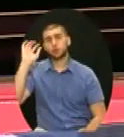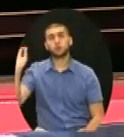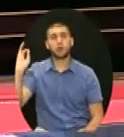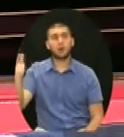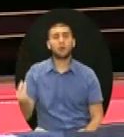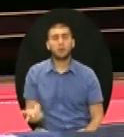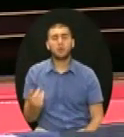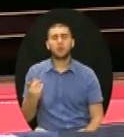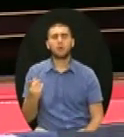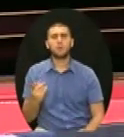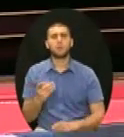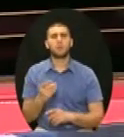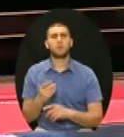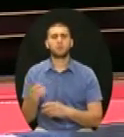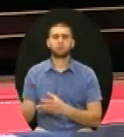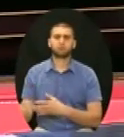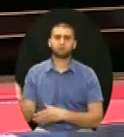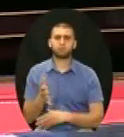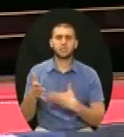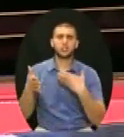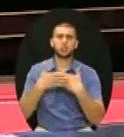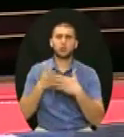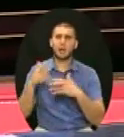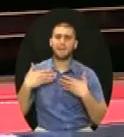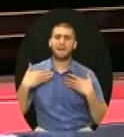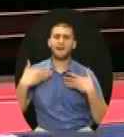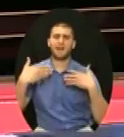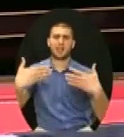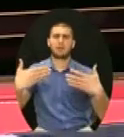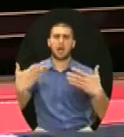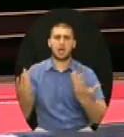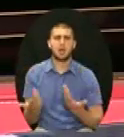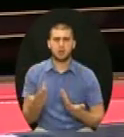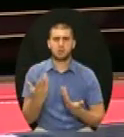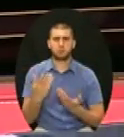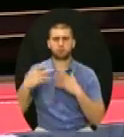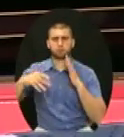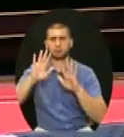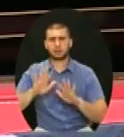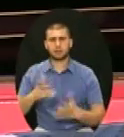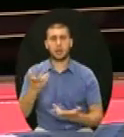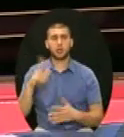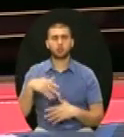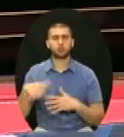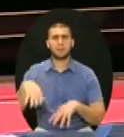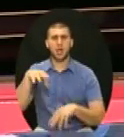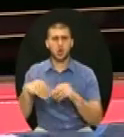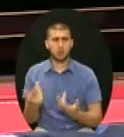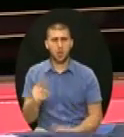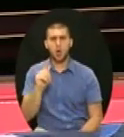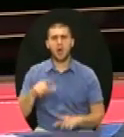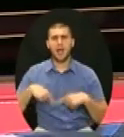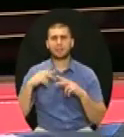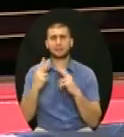בהחלט מוביל את רעייתו לחזית הבמה, שבה עליה מתנהלת מערכת הבחירות, או בכלל